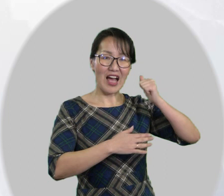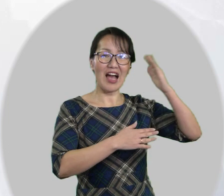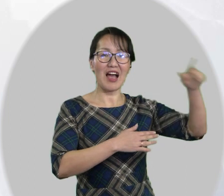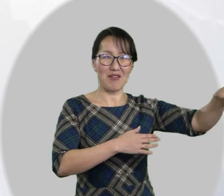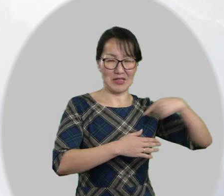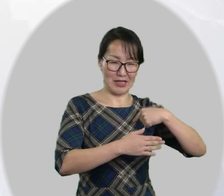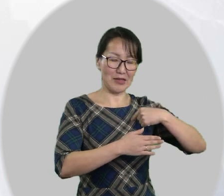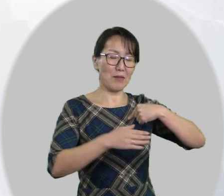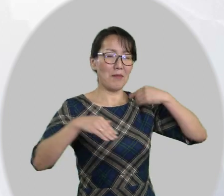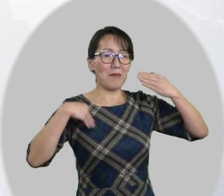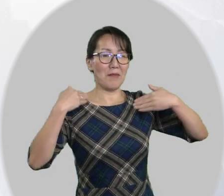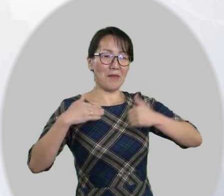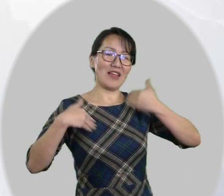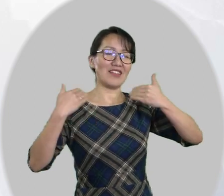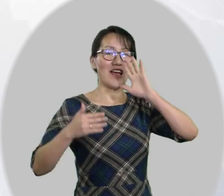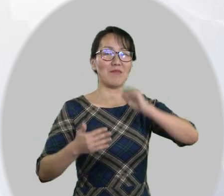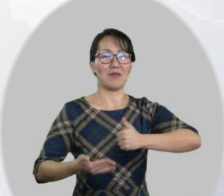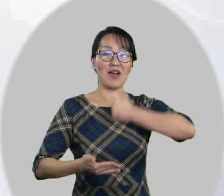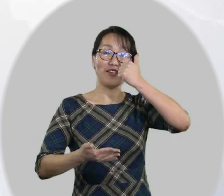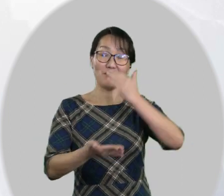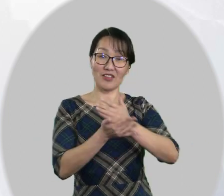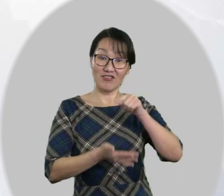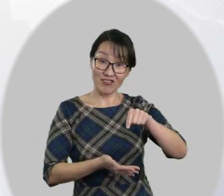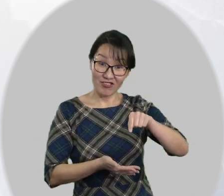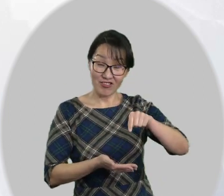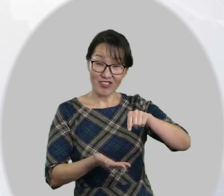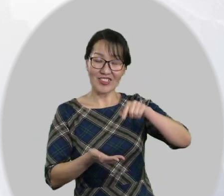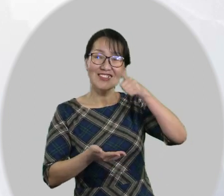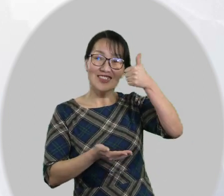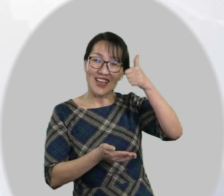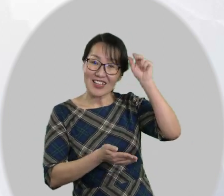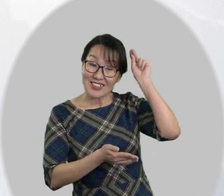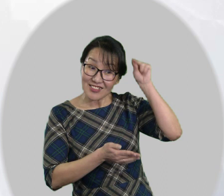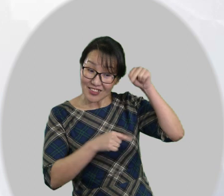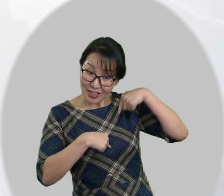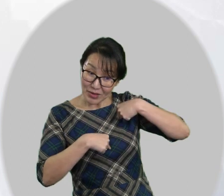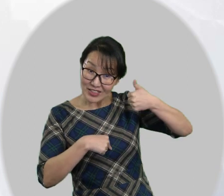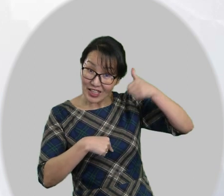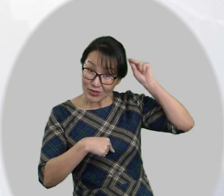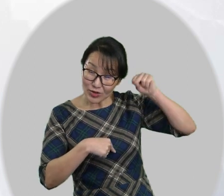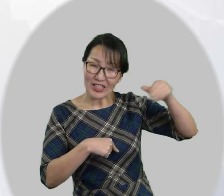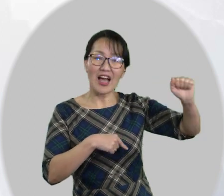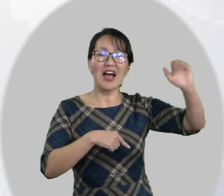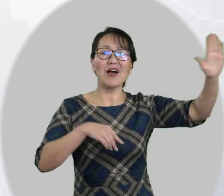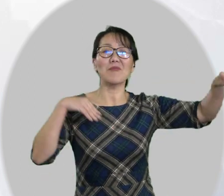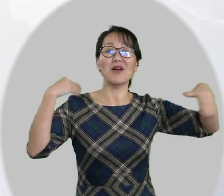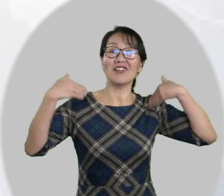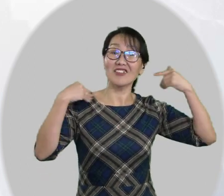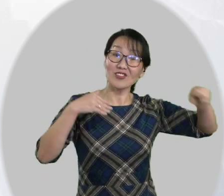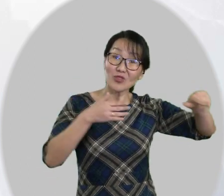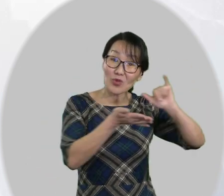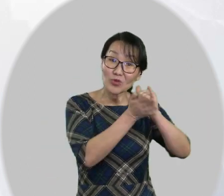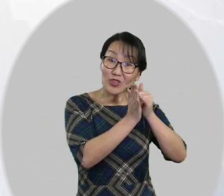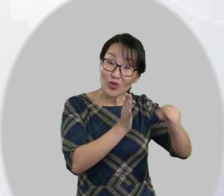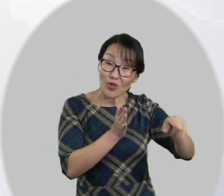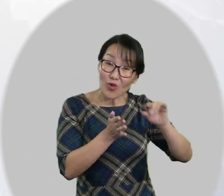магнатинийн бахархаж байлаа. За өмнөх үг маань болохоор сайн сурсанд аамн баярлан бахархаж байлаа гэдэг